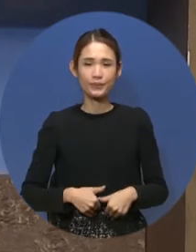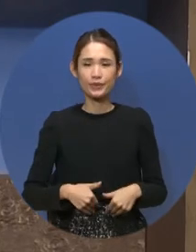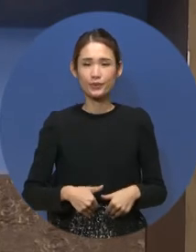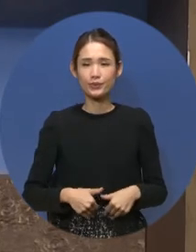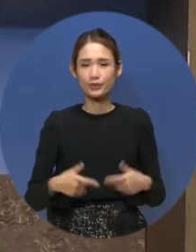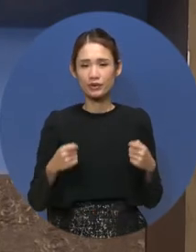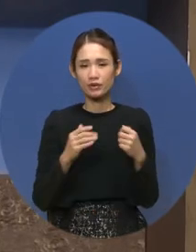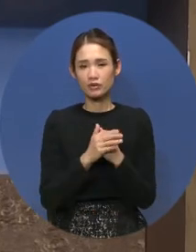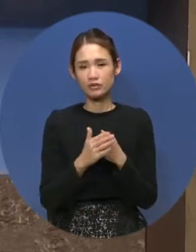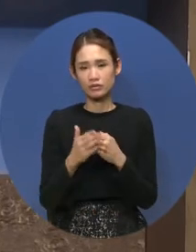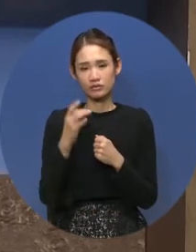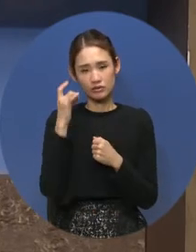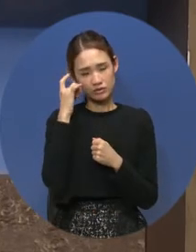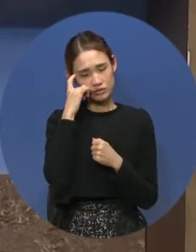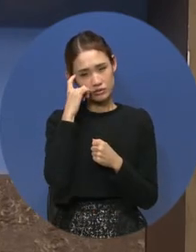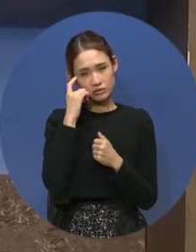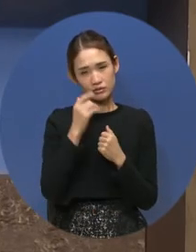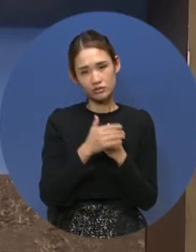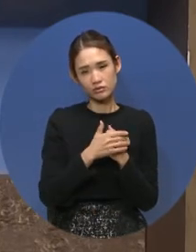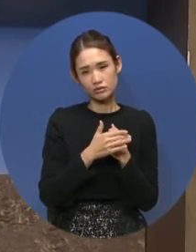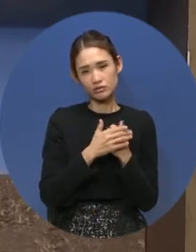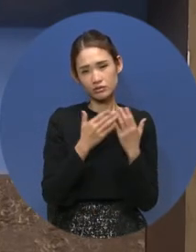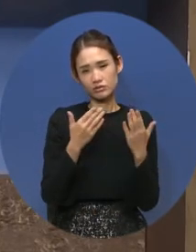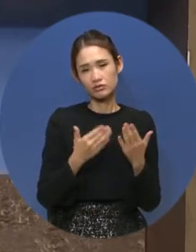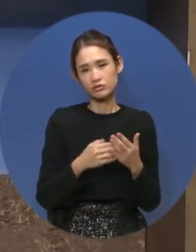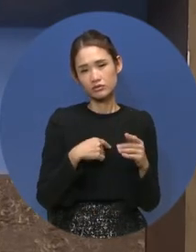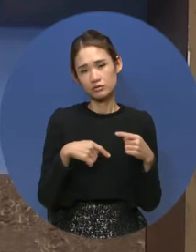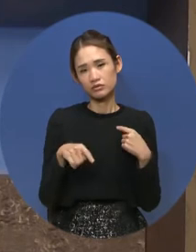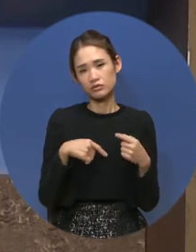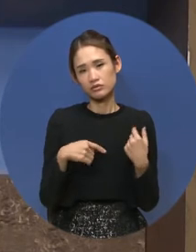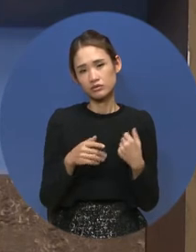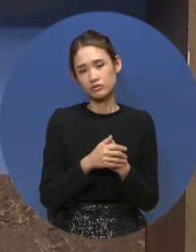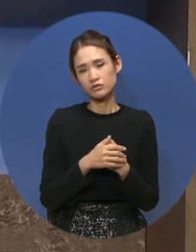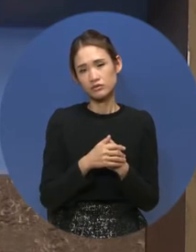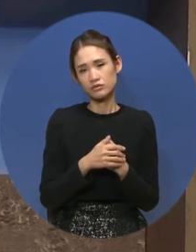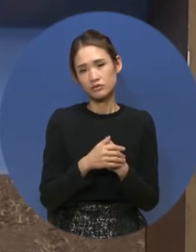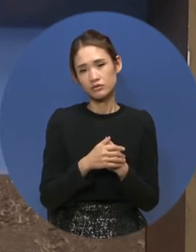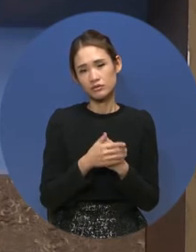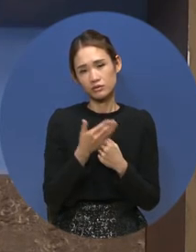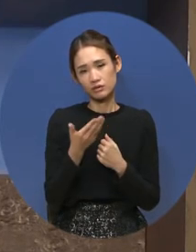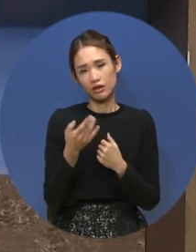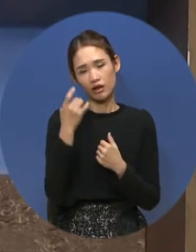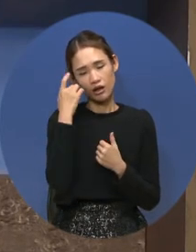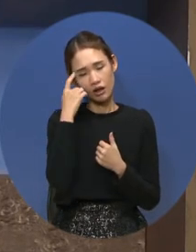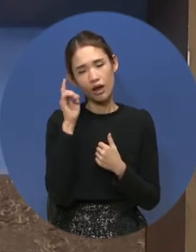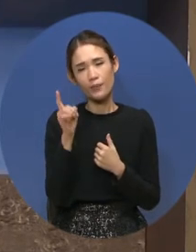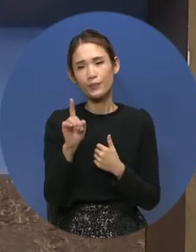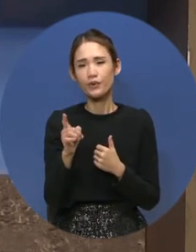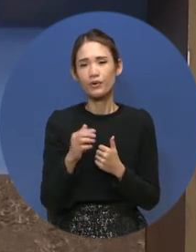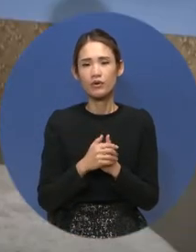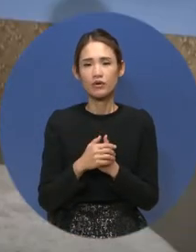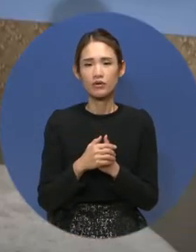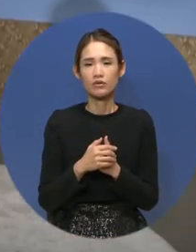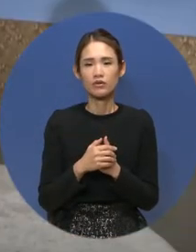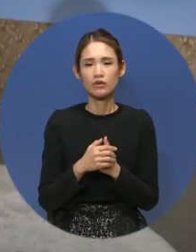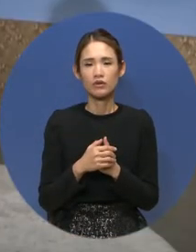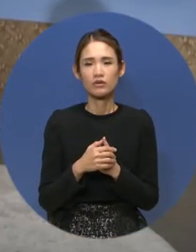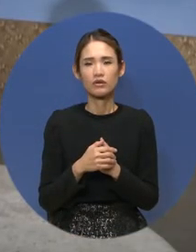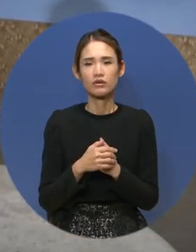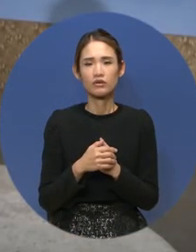드는데 청년에 대한 뭐 지원 정책은 혹시 어떤 것들을 시행하고 계신가요?